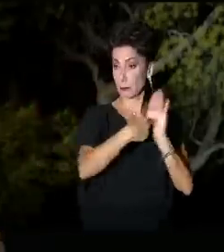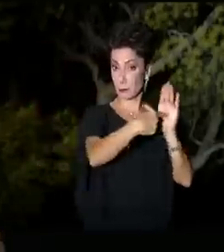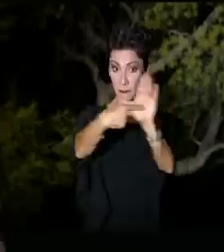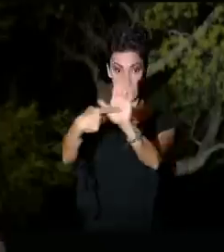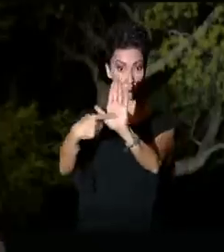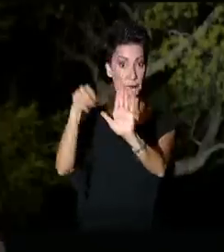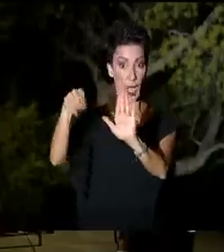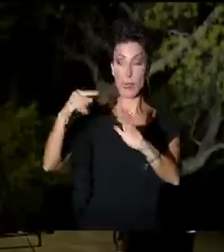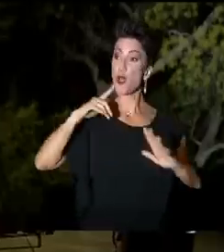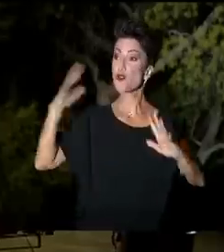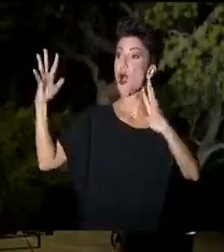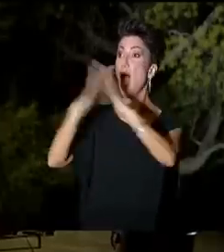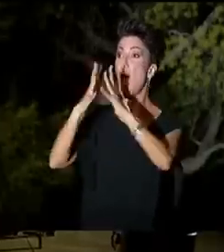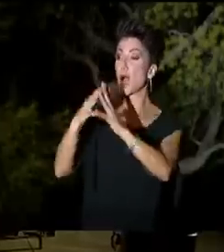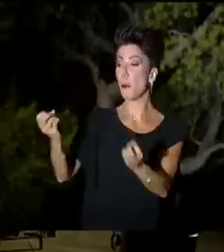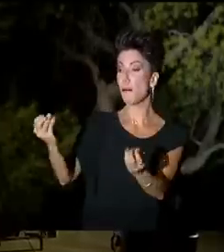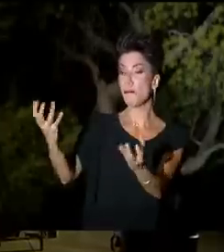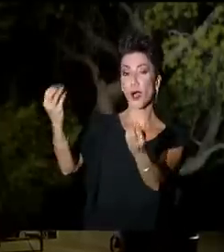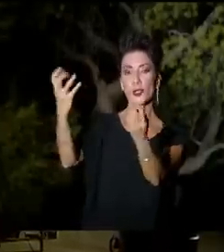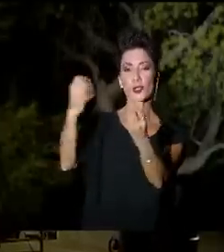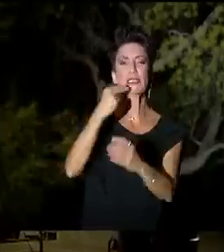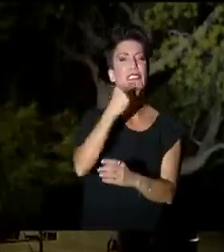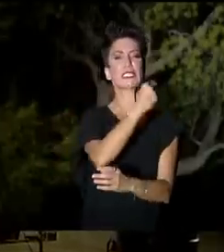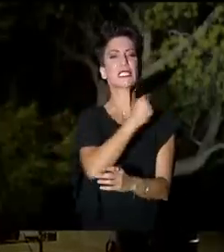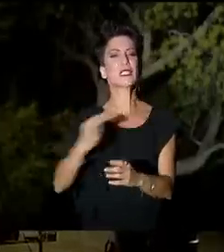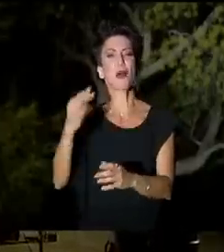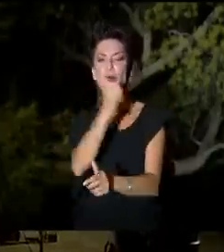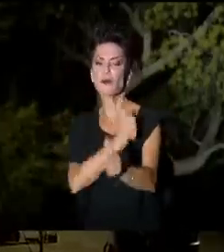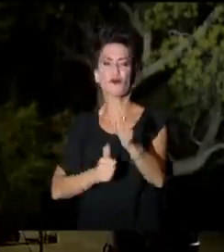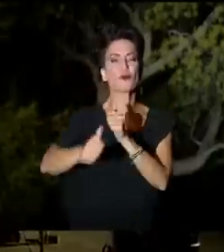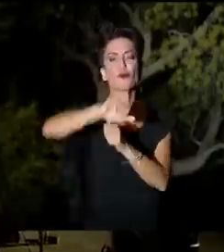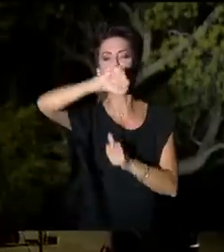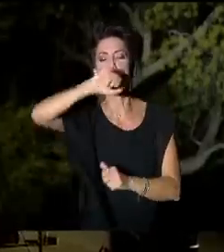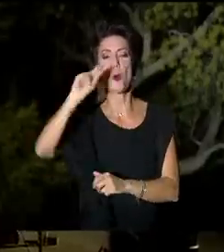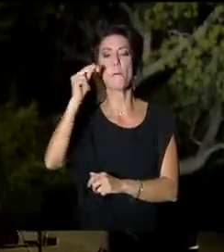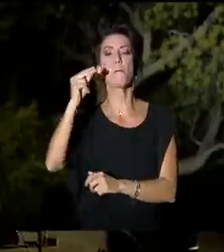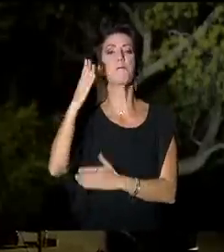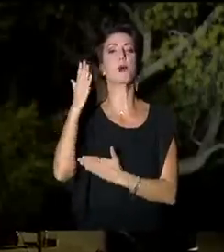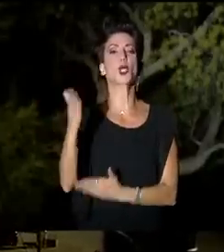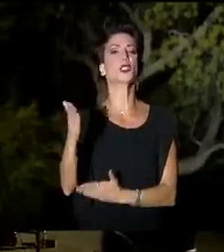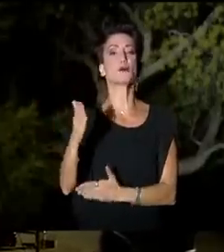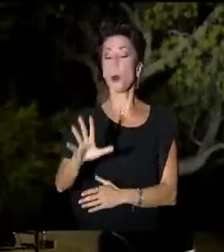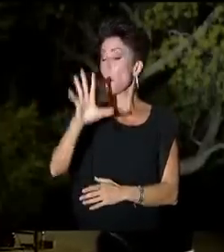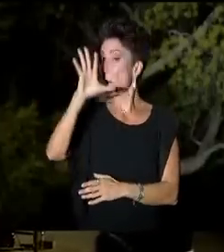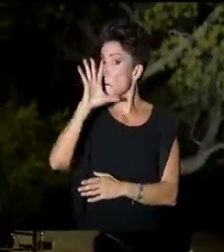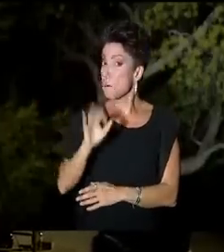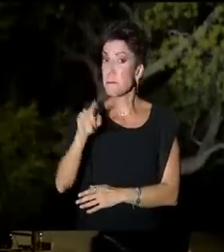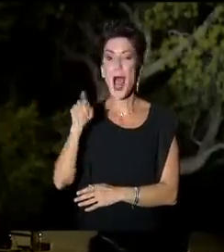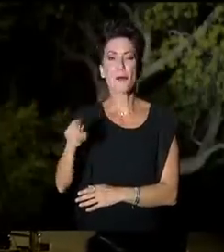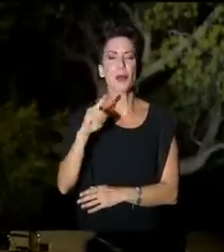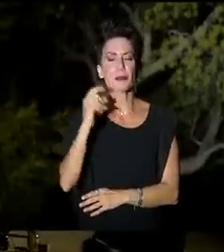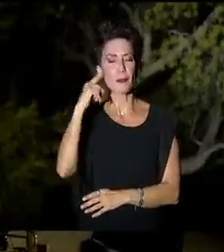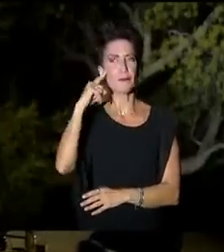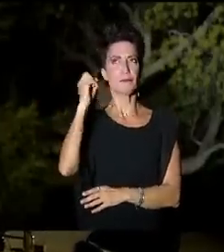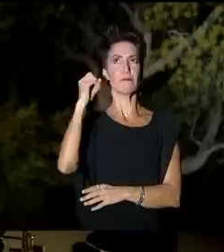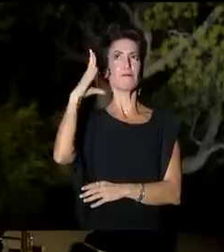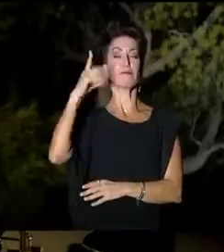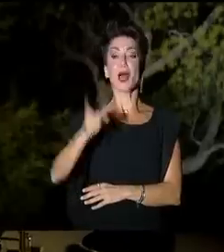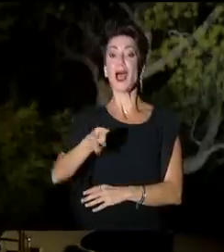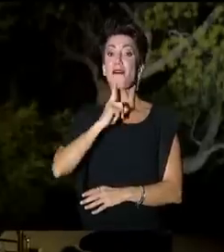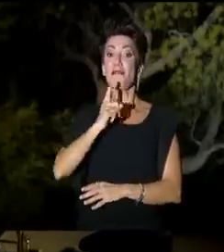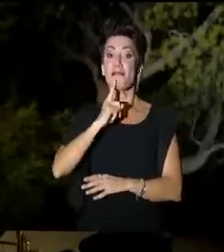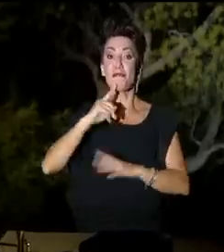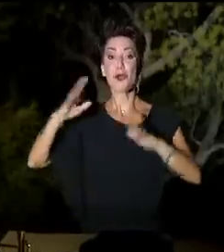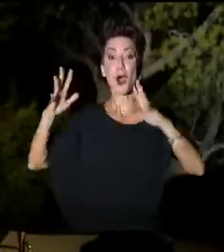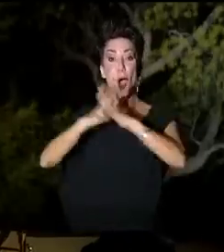τον πολιτισμό. Με τον τρόπο αυτό υπενθυμίζουμε τη διαχρονική αξία ενός μνημείου που εκπέμπει το φως του πάνω και πέρα από την